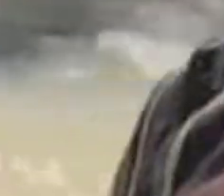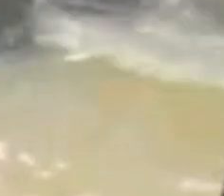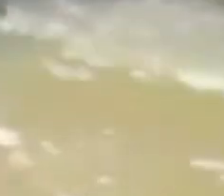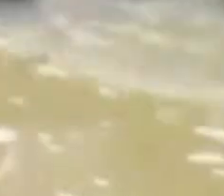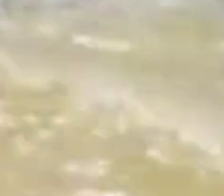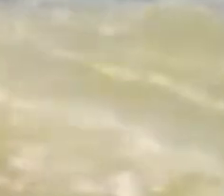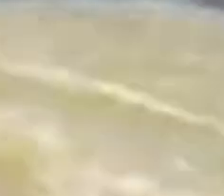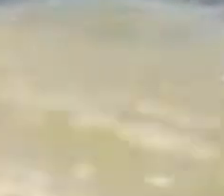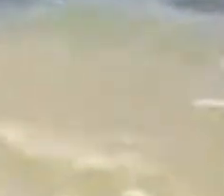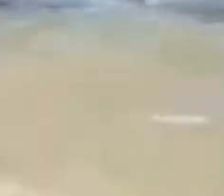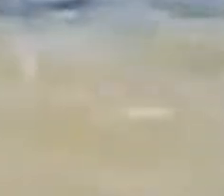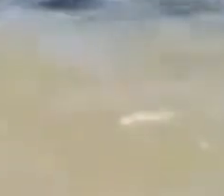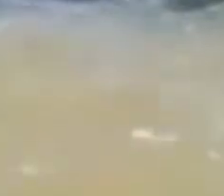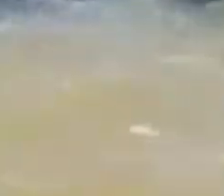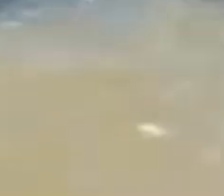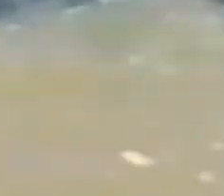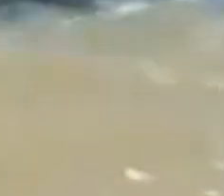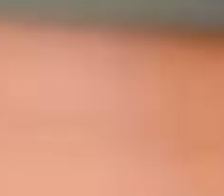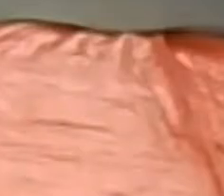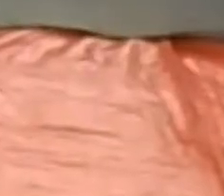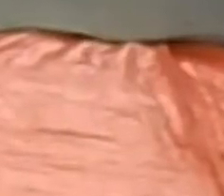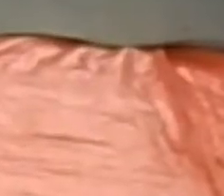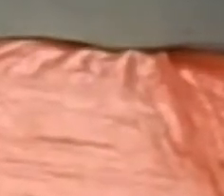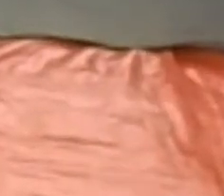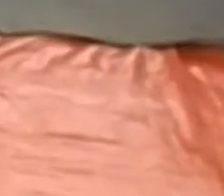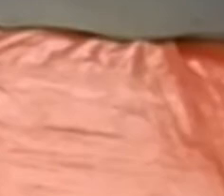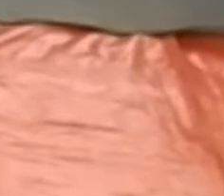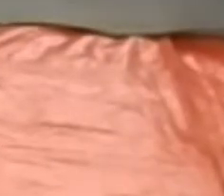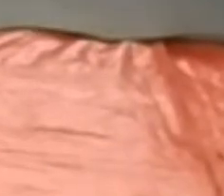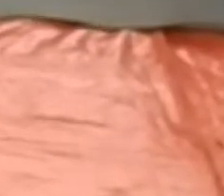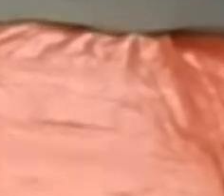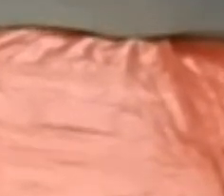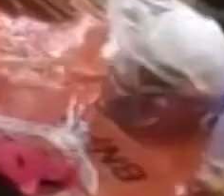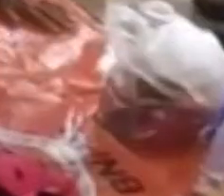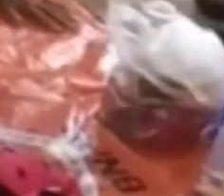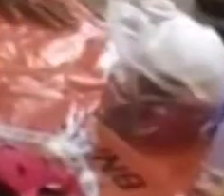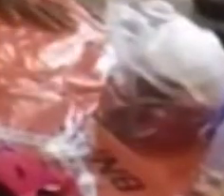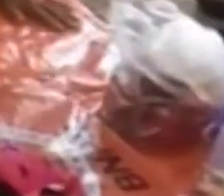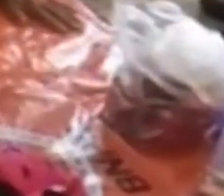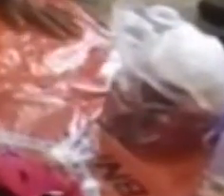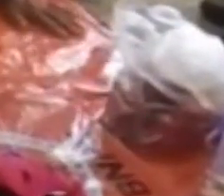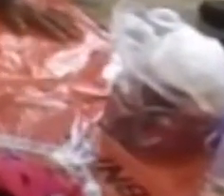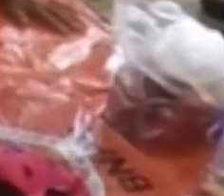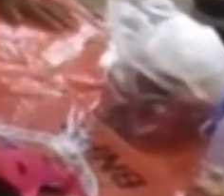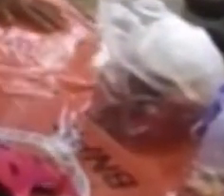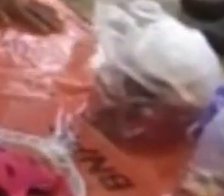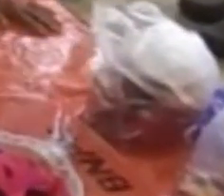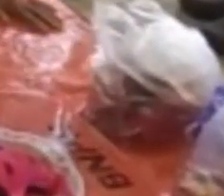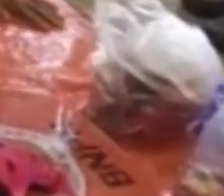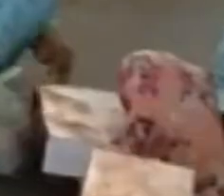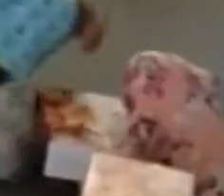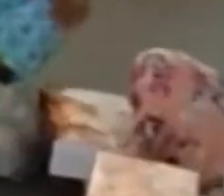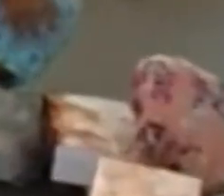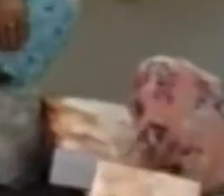melintasi genangan air yang cukup dalam ini. Sekitar 200 warga diungsikan ke sebuah gudang sejauh 7 km dari lokasi. Di saat